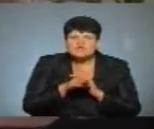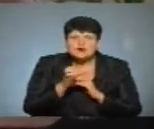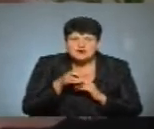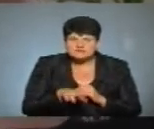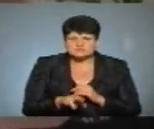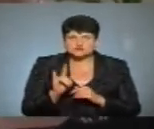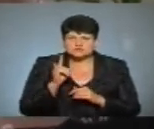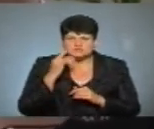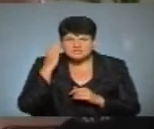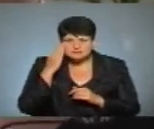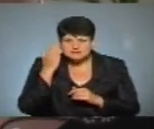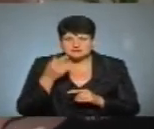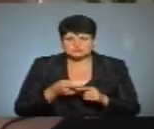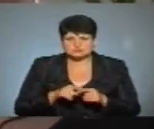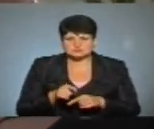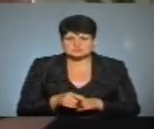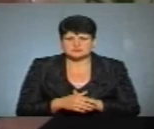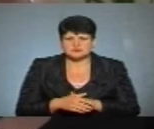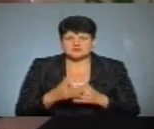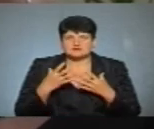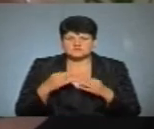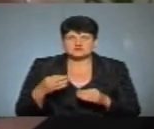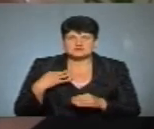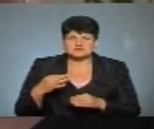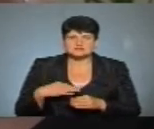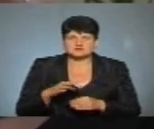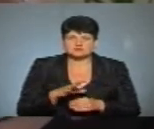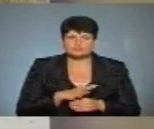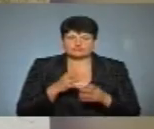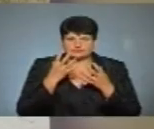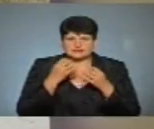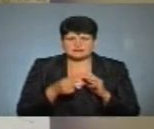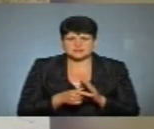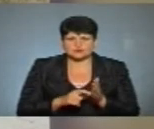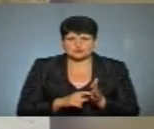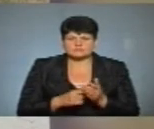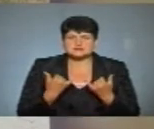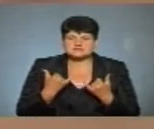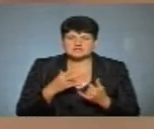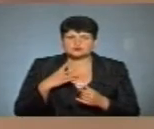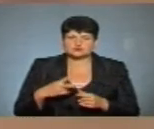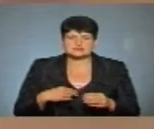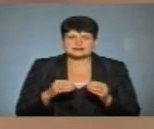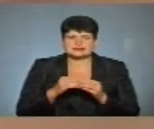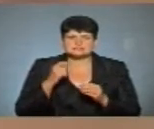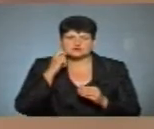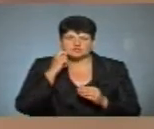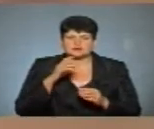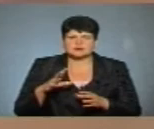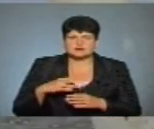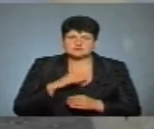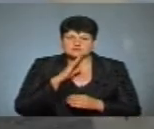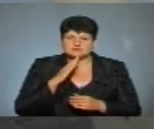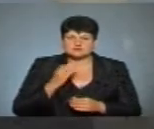що дитині приснилось таке. Але вже син був в темній кімнаті. Зараз доньці Дмитра 10. Вони разом із мамою живуть в